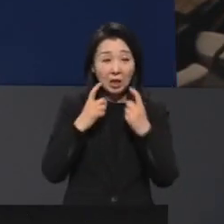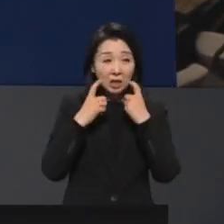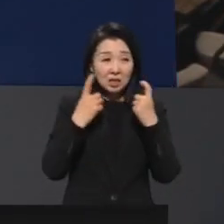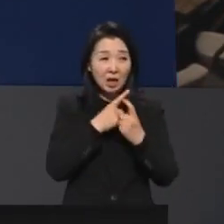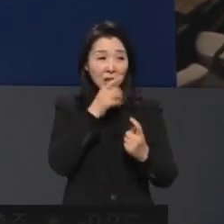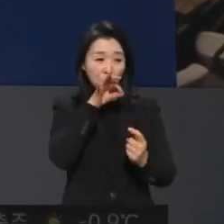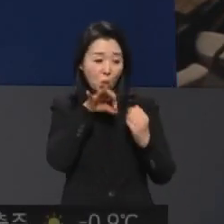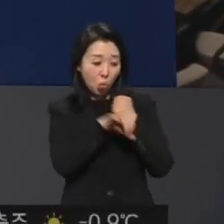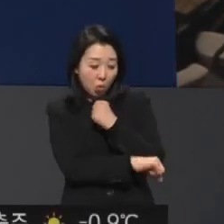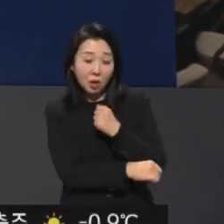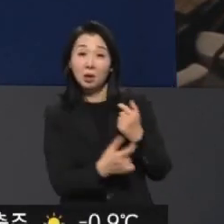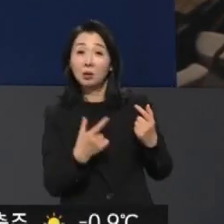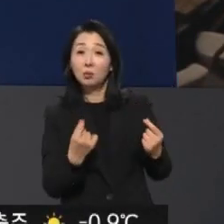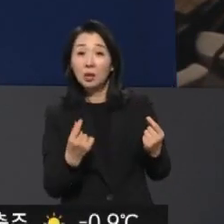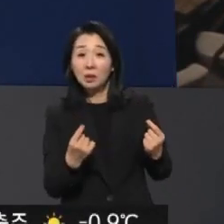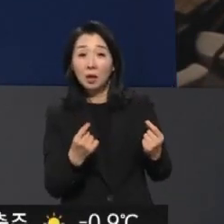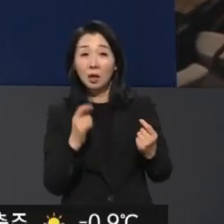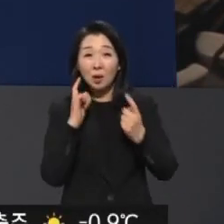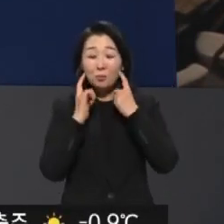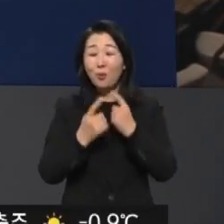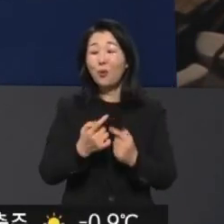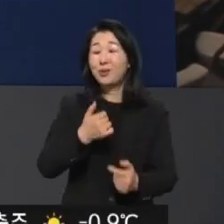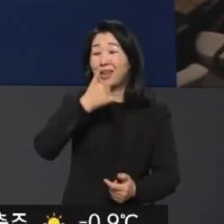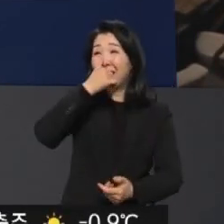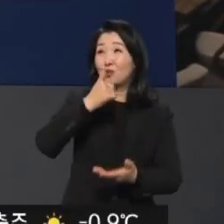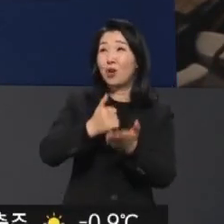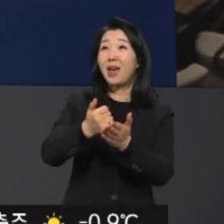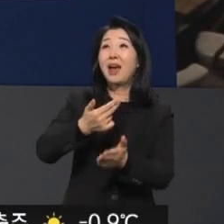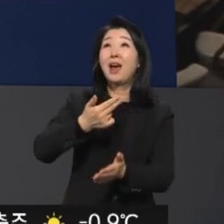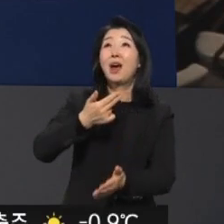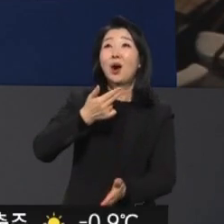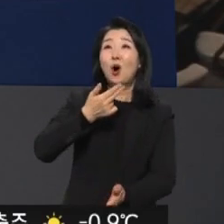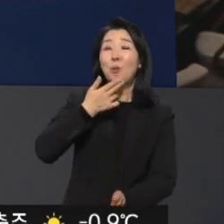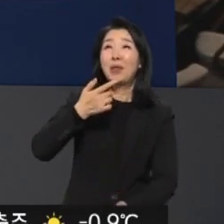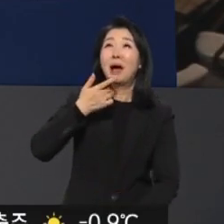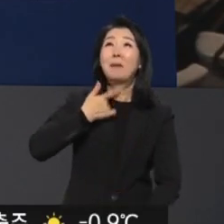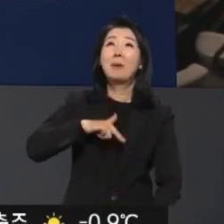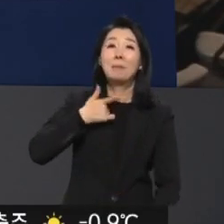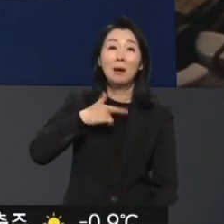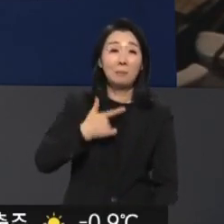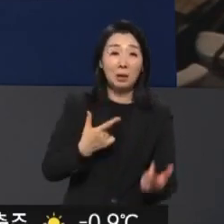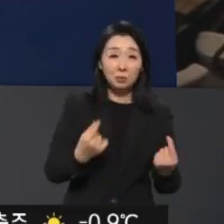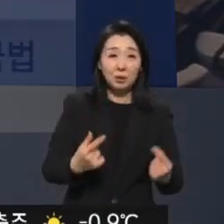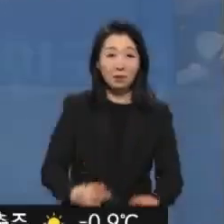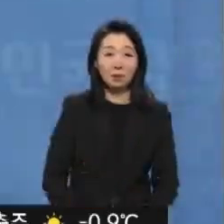비리 혐의라는 점, 또 본인이 혐의를 부인하고 있다는 점은 거의 비슷합니다.